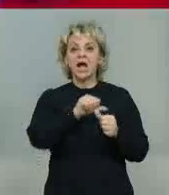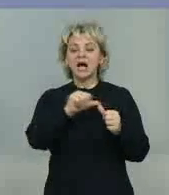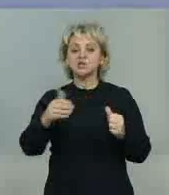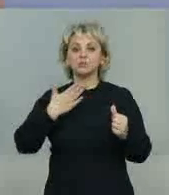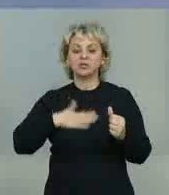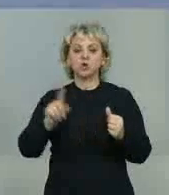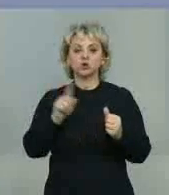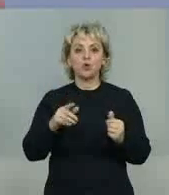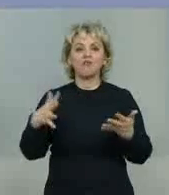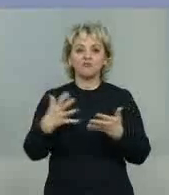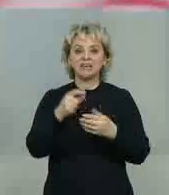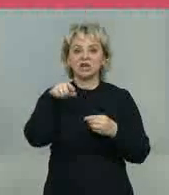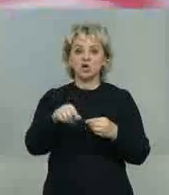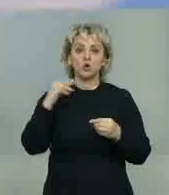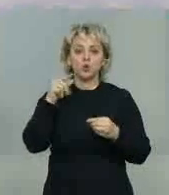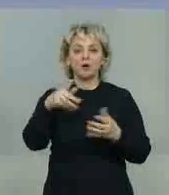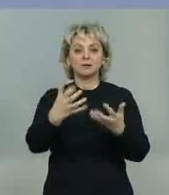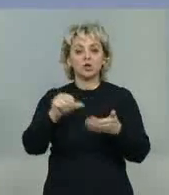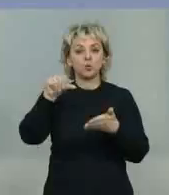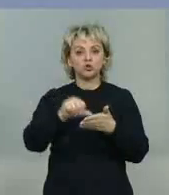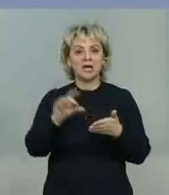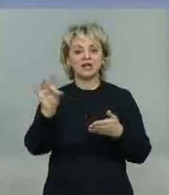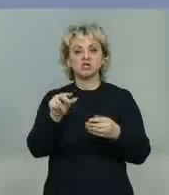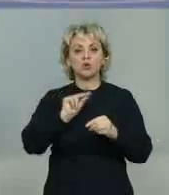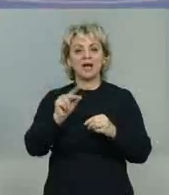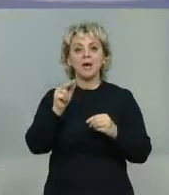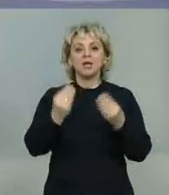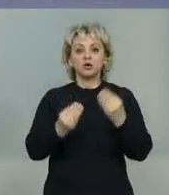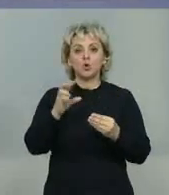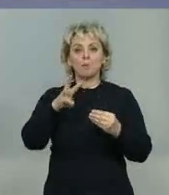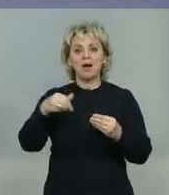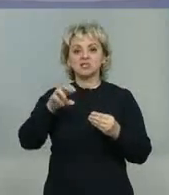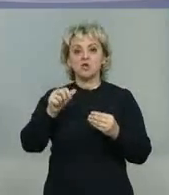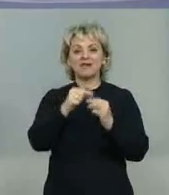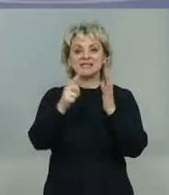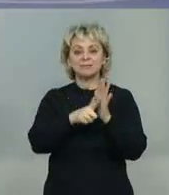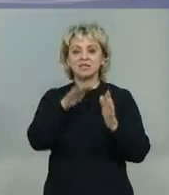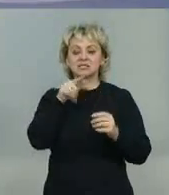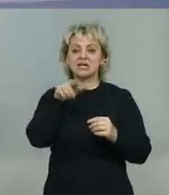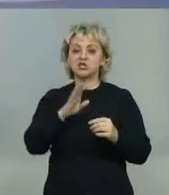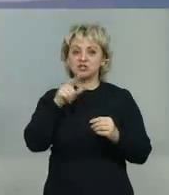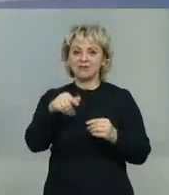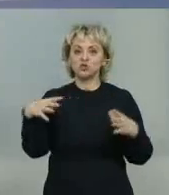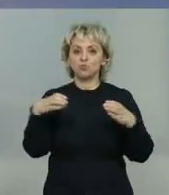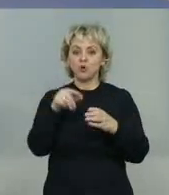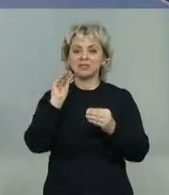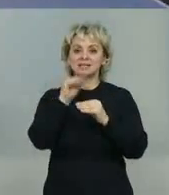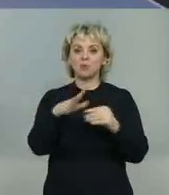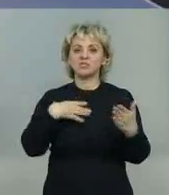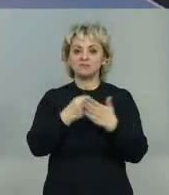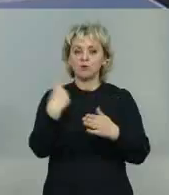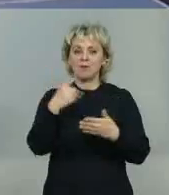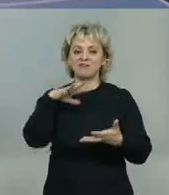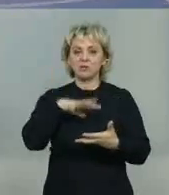Особенно приятно, что в разгроме румынок приняла участие ростовская воспитанница Валерия Маслова. 17-летняя дебютантка сборной забросила свой